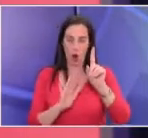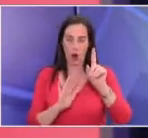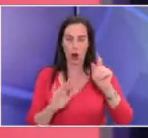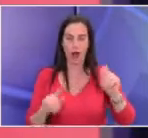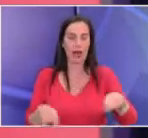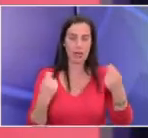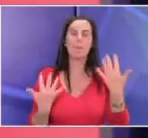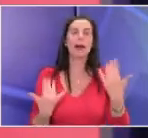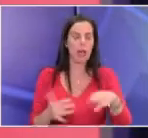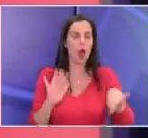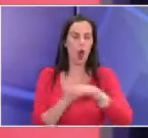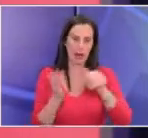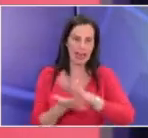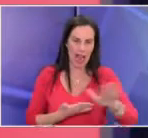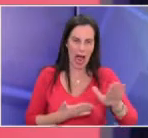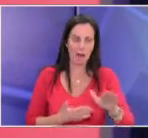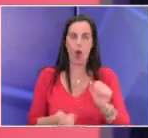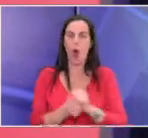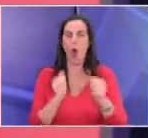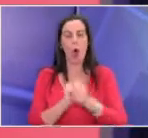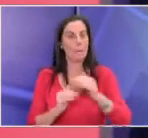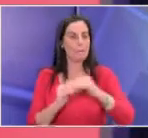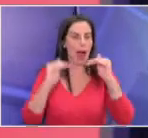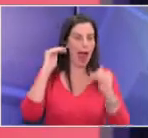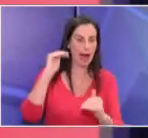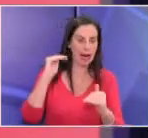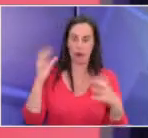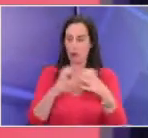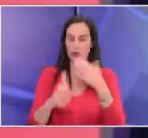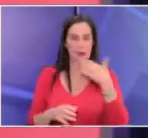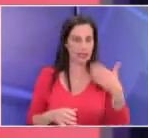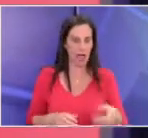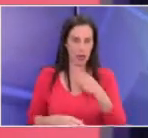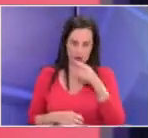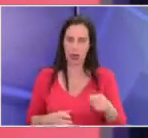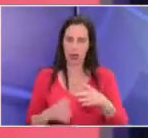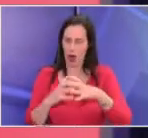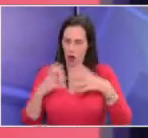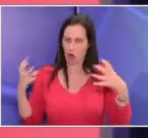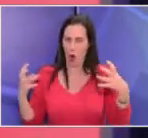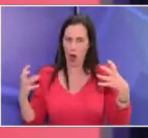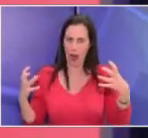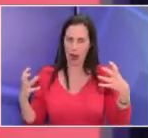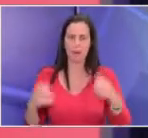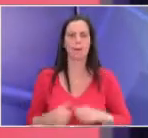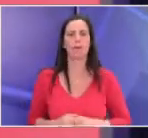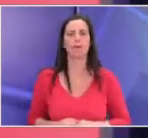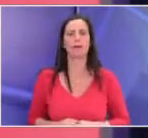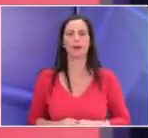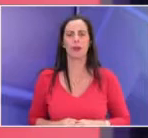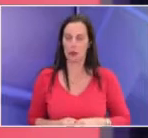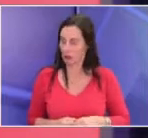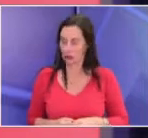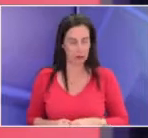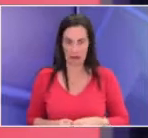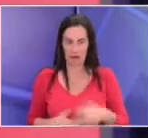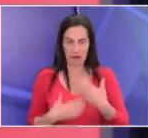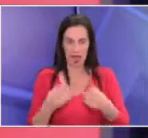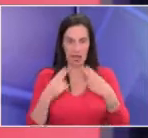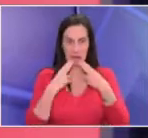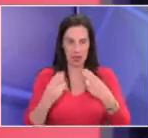אין. ביטחון דיורי, נו בחייכם, אני צריך להוסיף משהו לעניין דירות. ביטחון פנסיוני, למי מספיקה הפנסיה